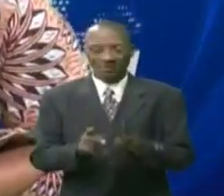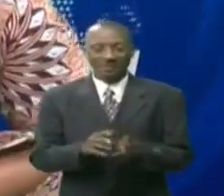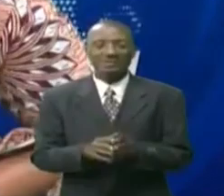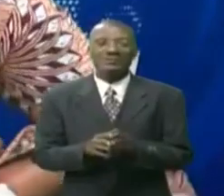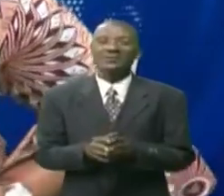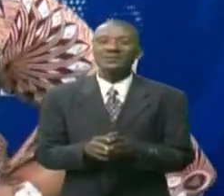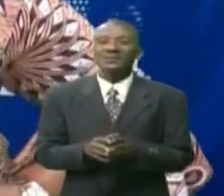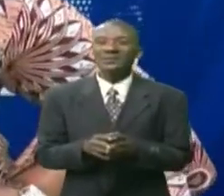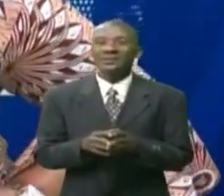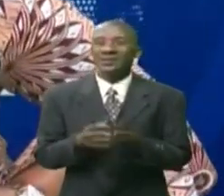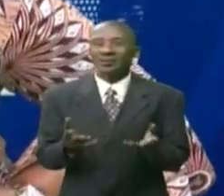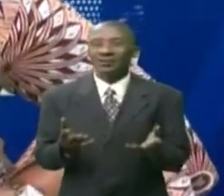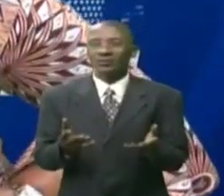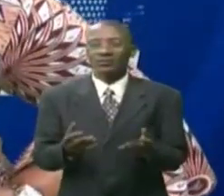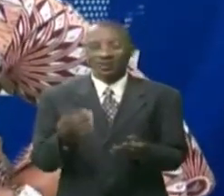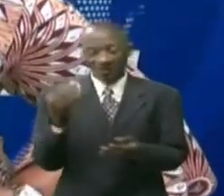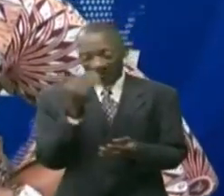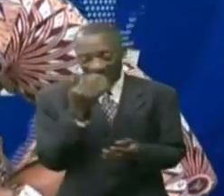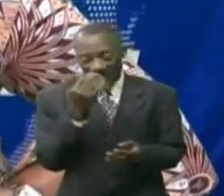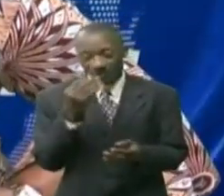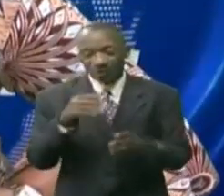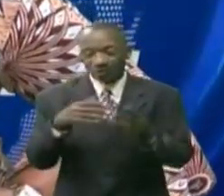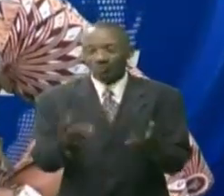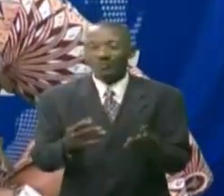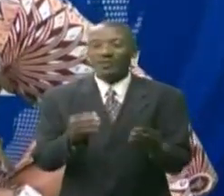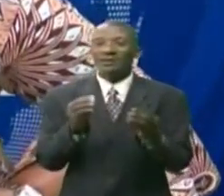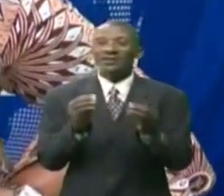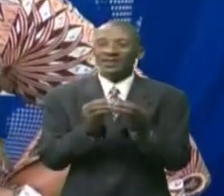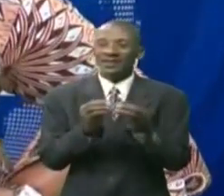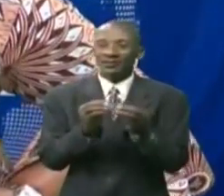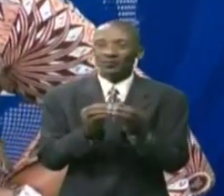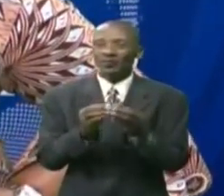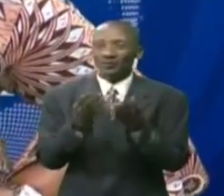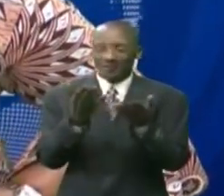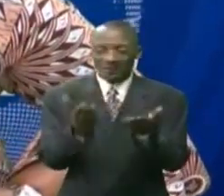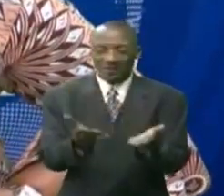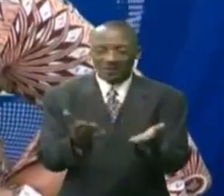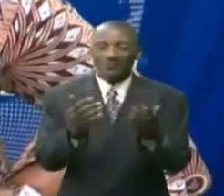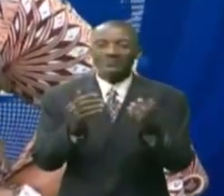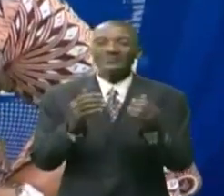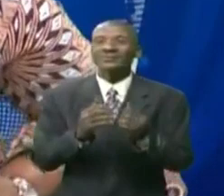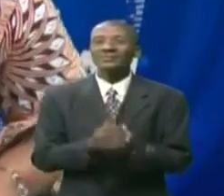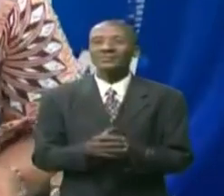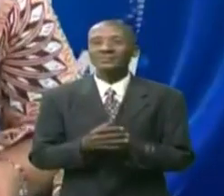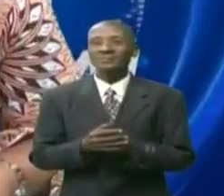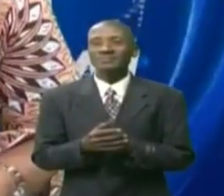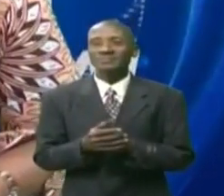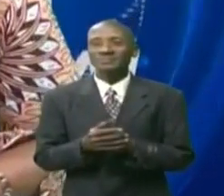demain à 20h avec le même plaisir. Au revoir et très bon titre de programme sur la chaîne nationale.